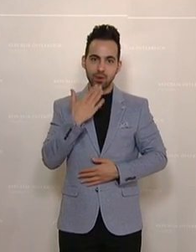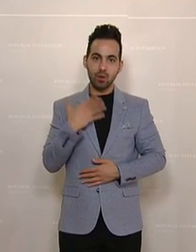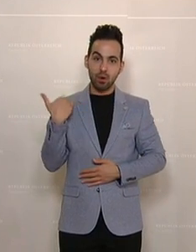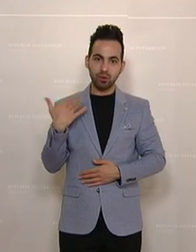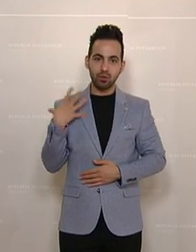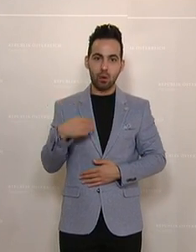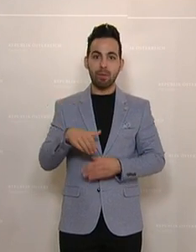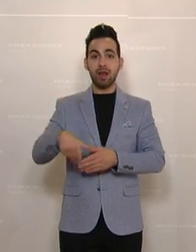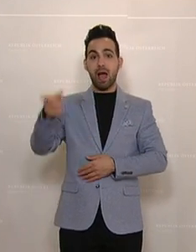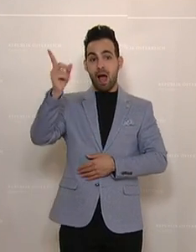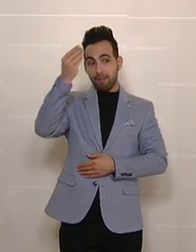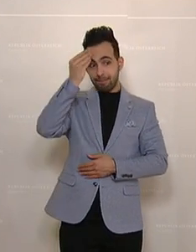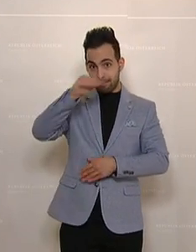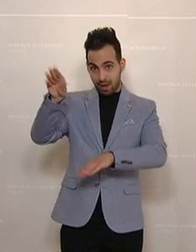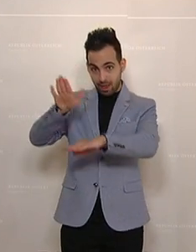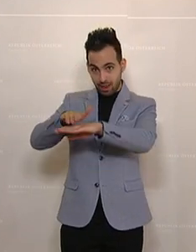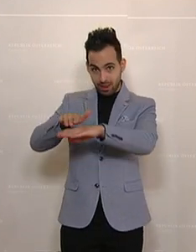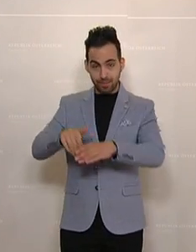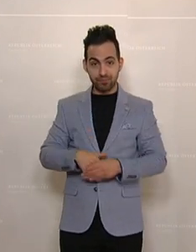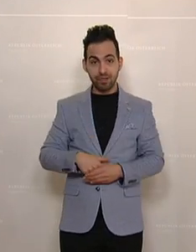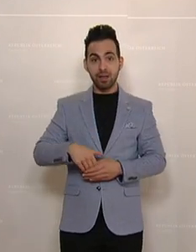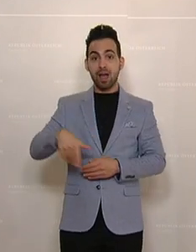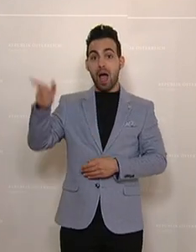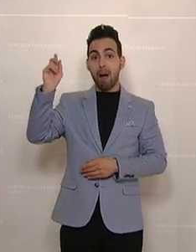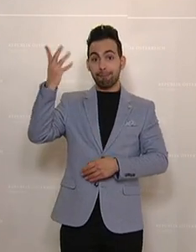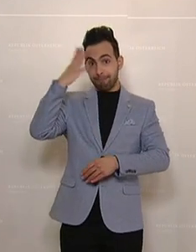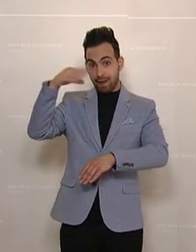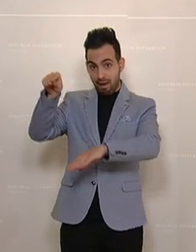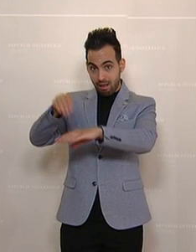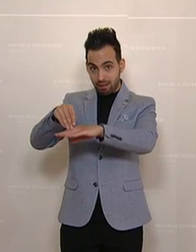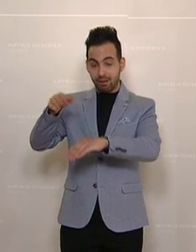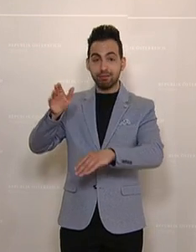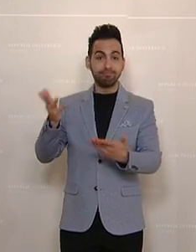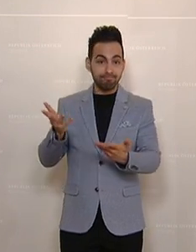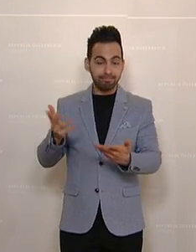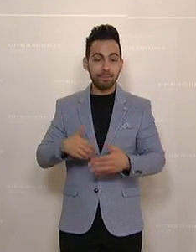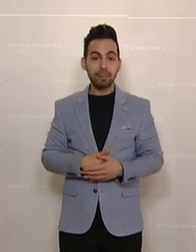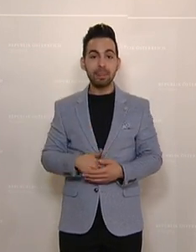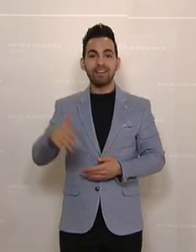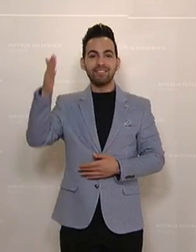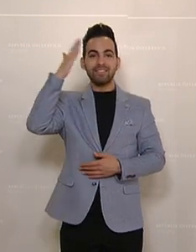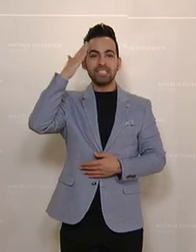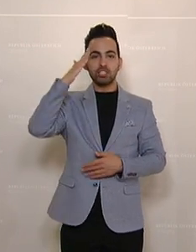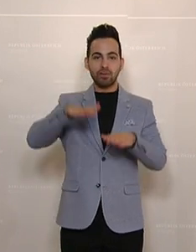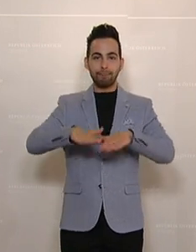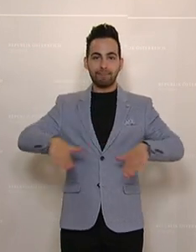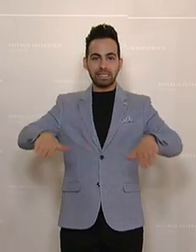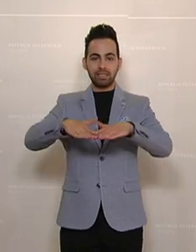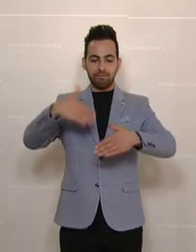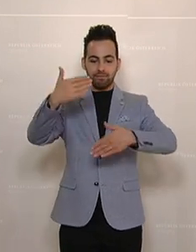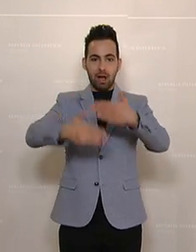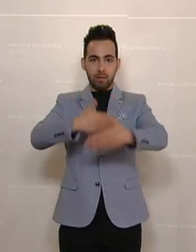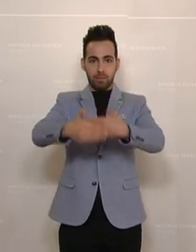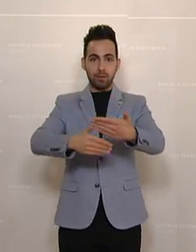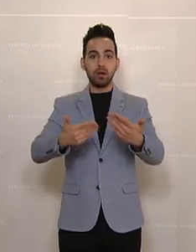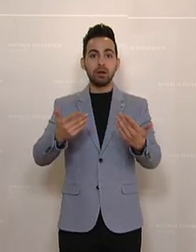noch mal einen Appell an dich richten. Einen Appell dazu, nämlich zum wissenschaftsbasierten Vorgehen